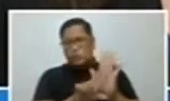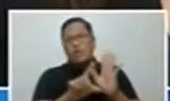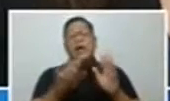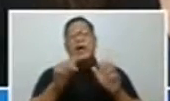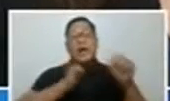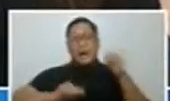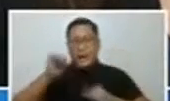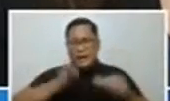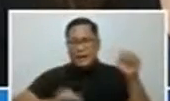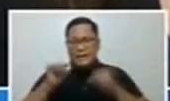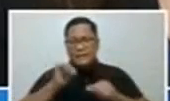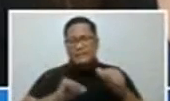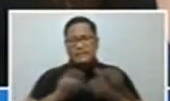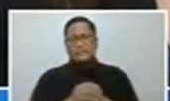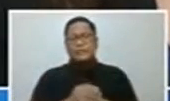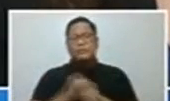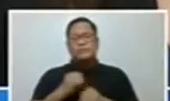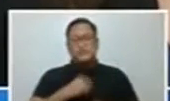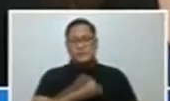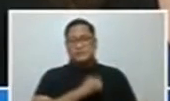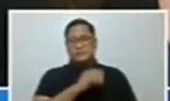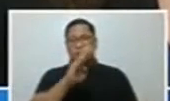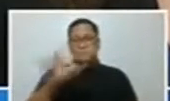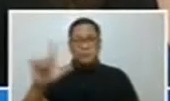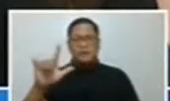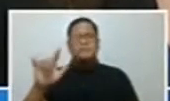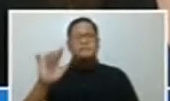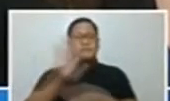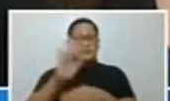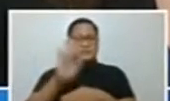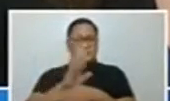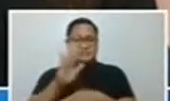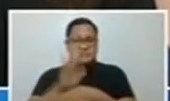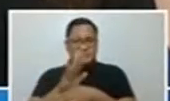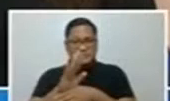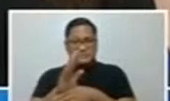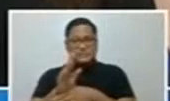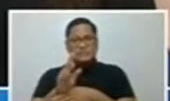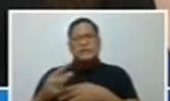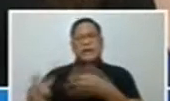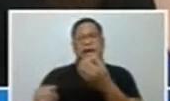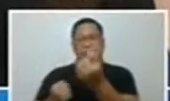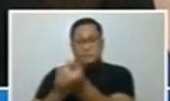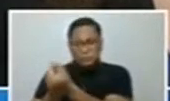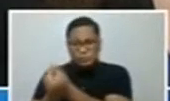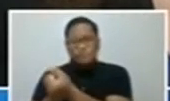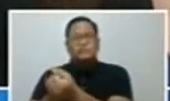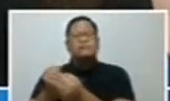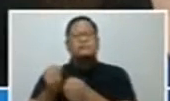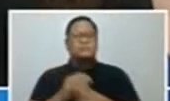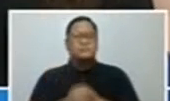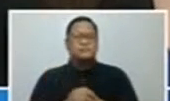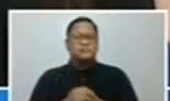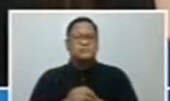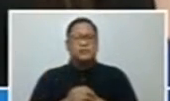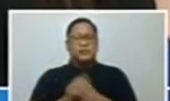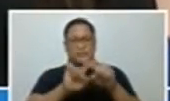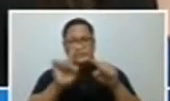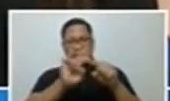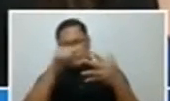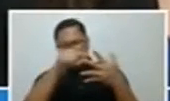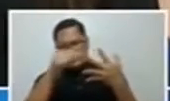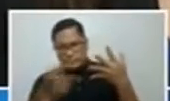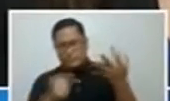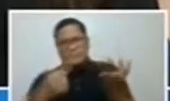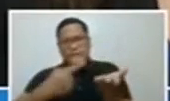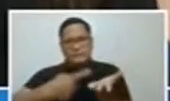ko na po yung tanong na ating mga kasamahan from Joseph Morong ng GMA News. Mag-expire na po ang Bayanihan to Heal as One Act. May